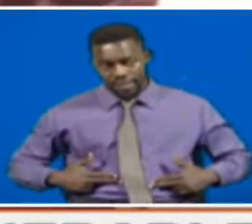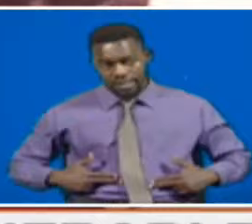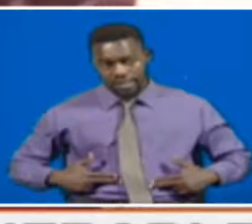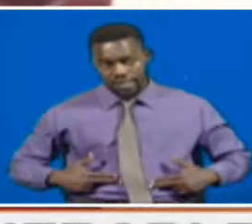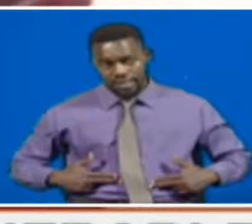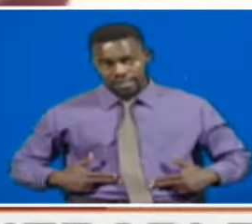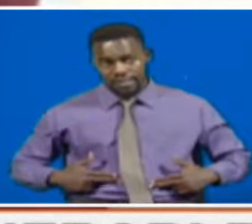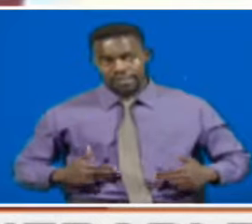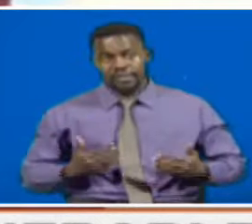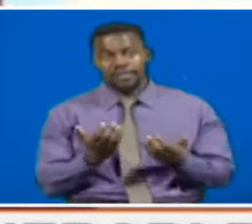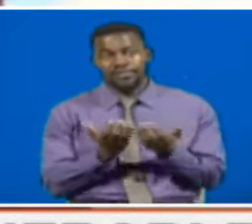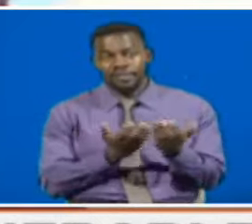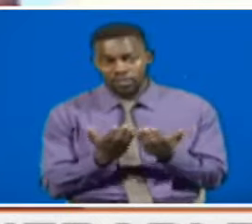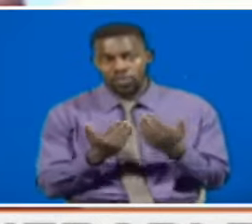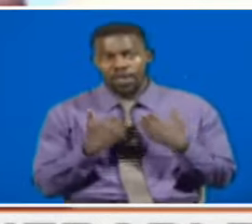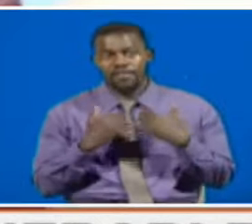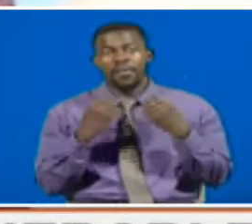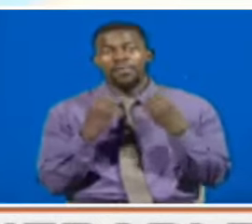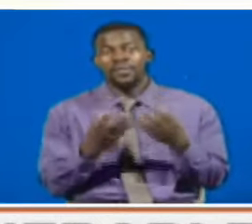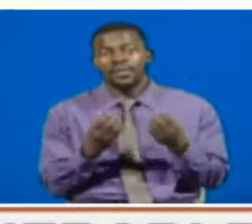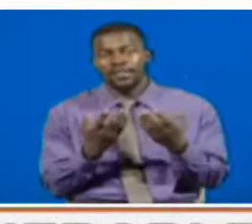sana hata mambo ya kuwakuza